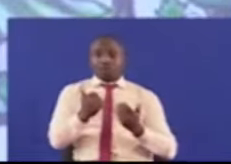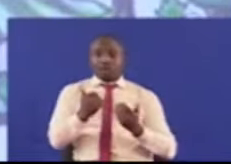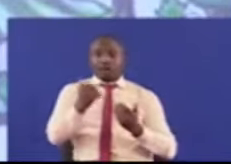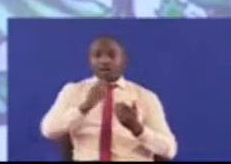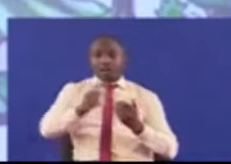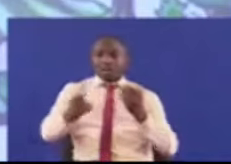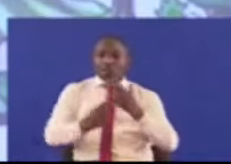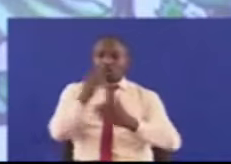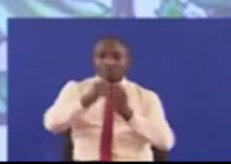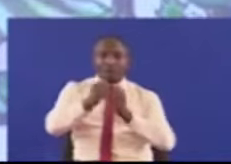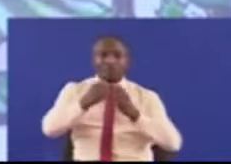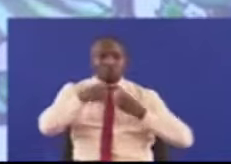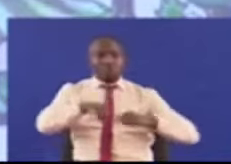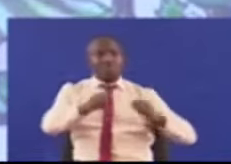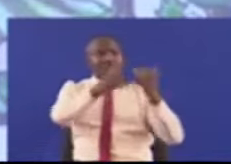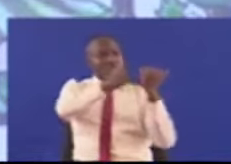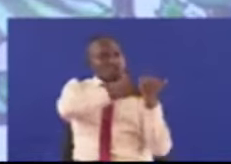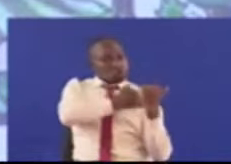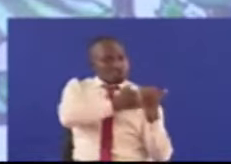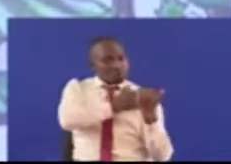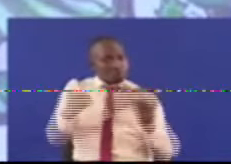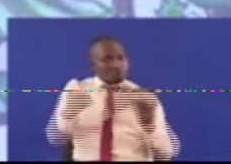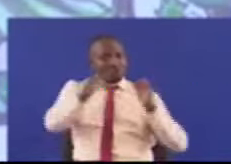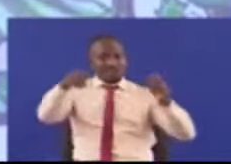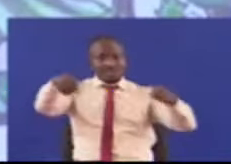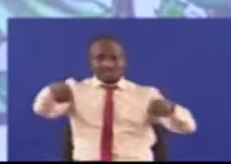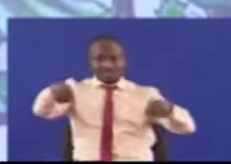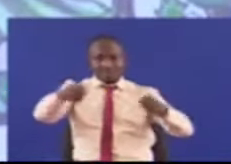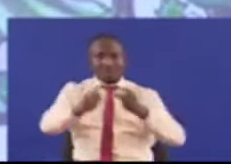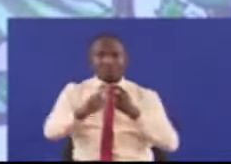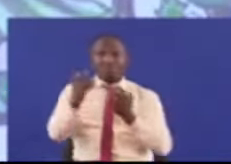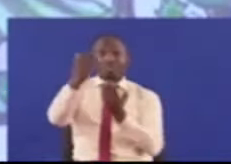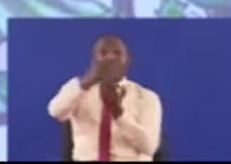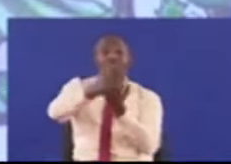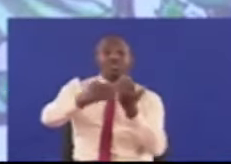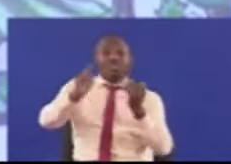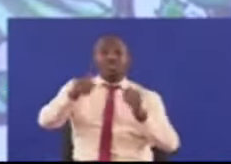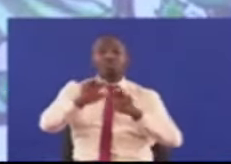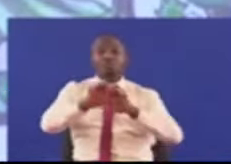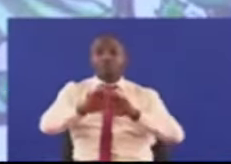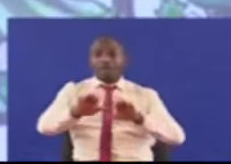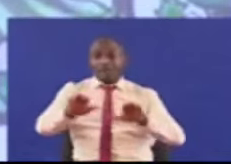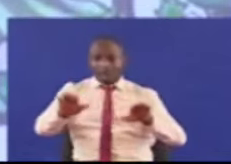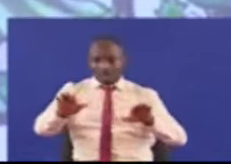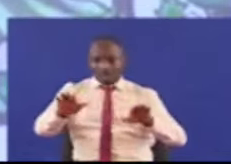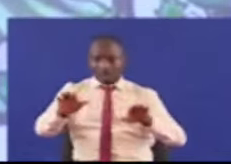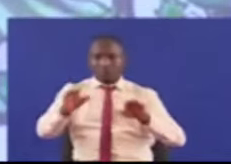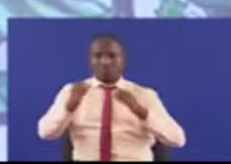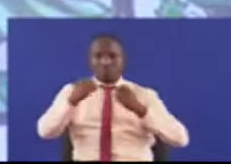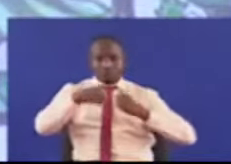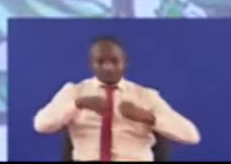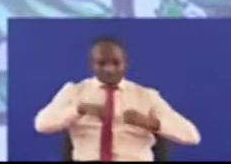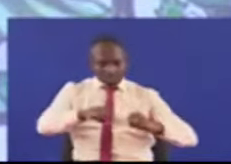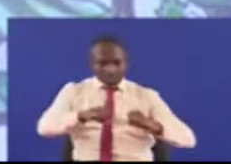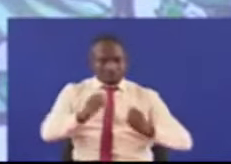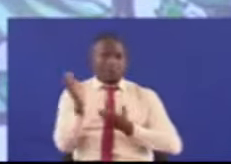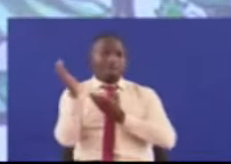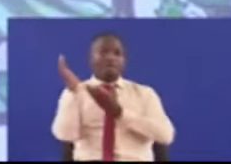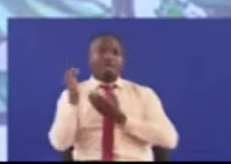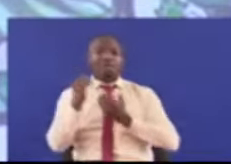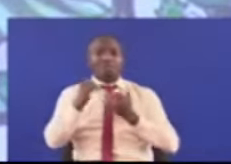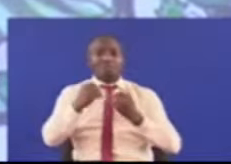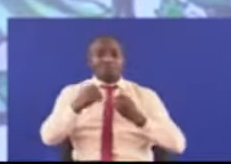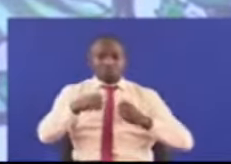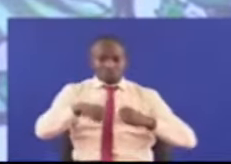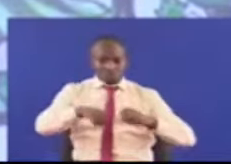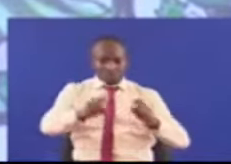ya utekelezaji wa majukumu wa hii nafasi, basi nchi iko tayari kubeba jukumu hilo. Kwa hivyo